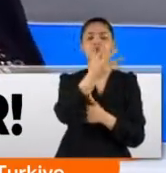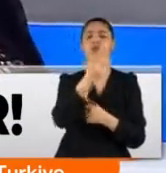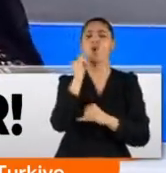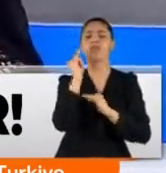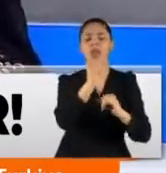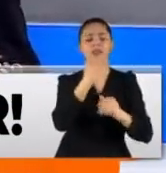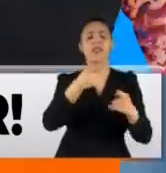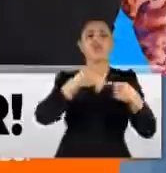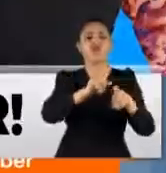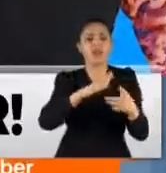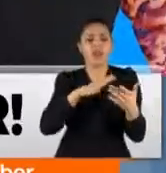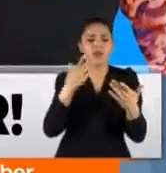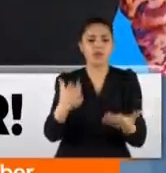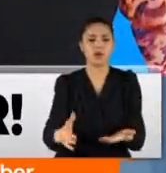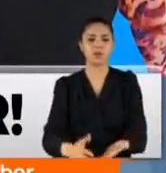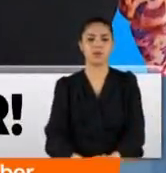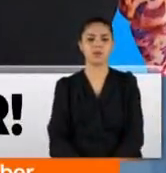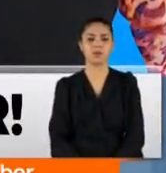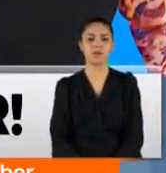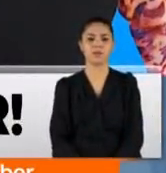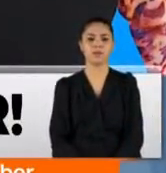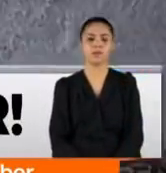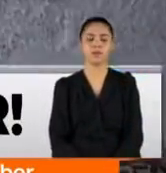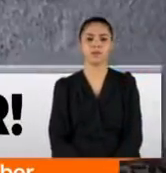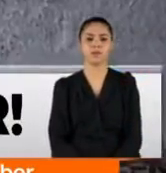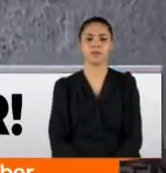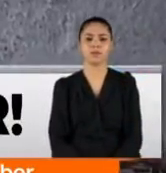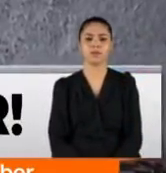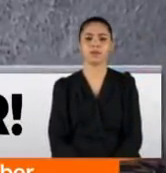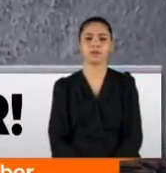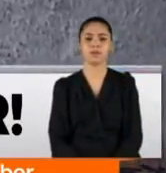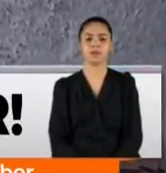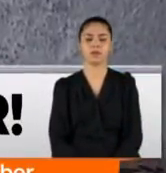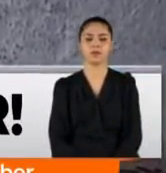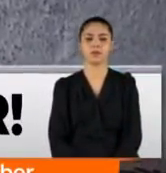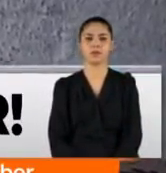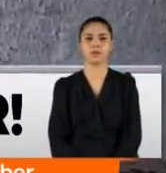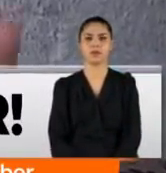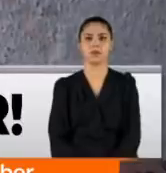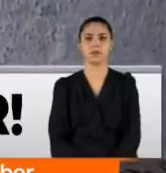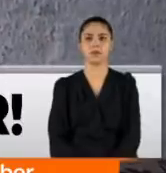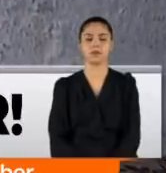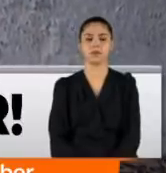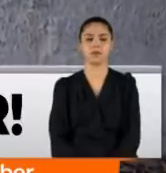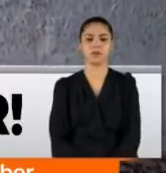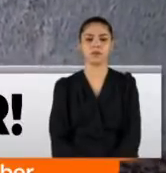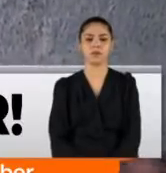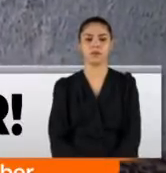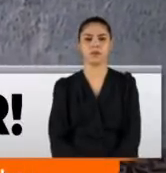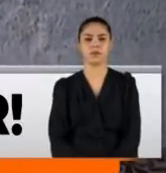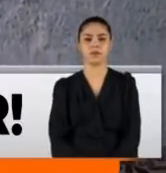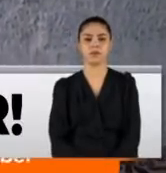tehditler, şantajlar. Ben İsa yüzünden çocuklarımdan oldum. Bu peynir ettiğinden evde 9-10 kişi,